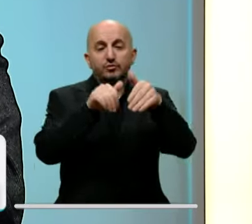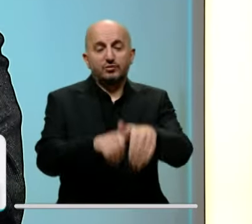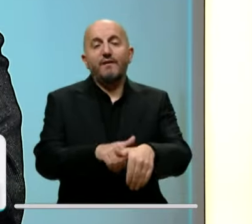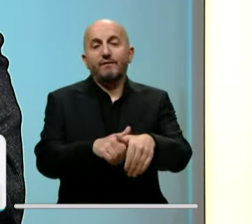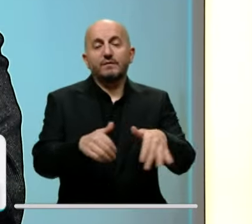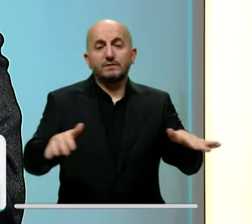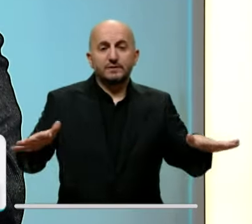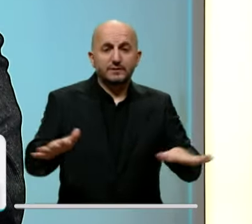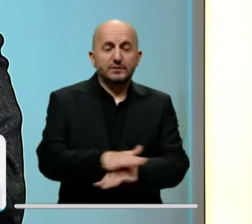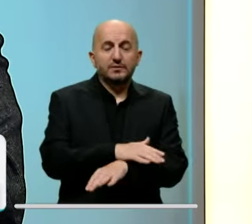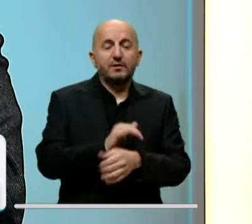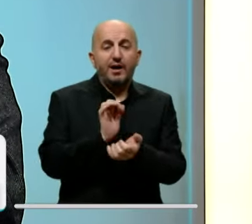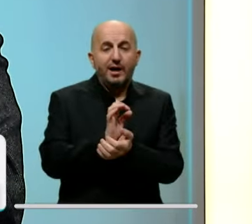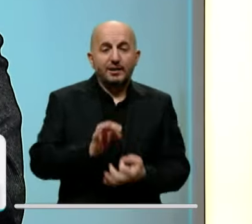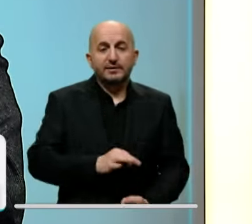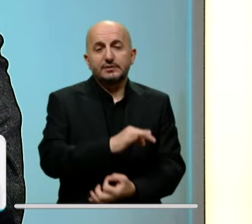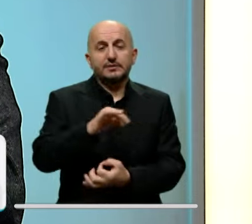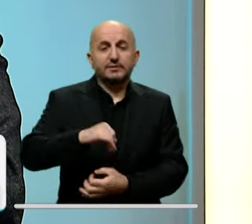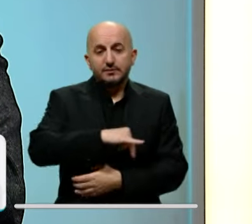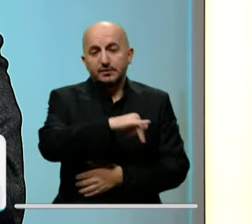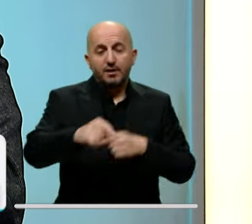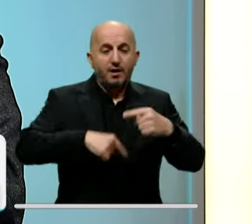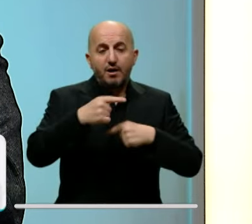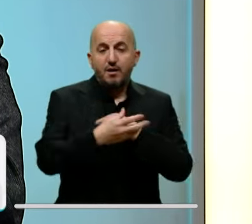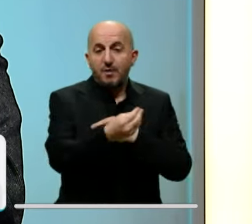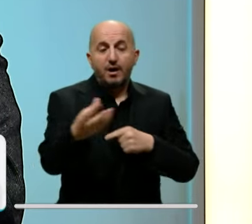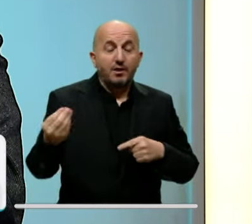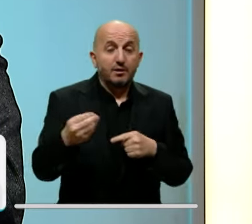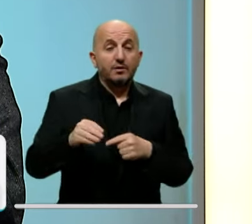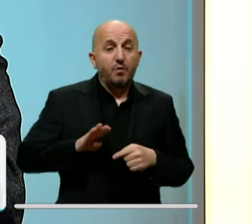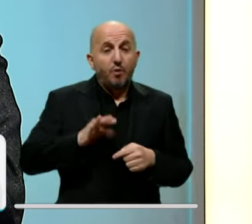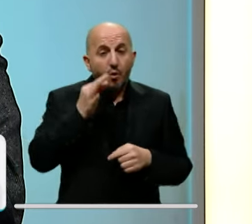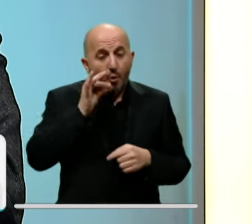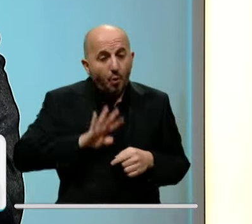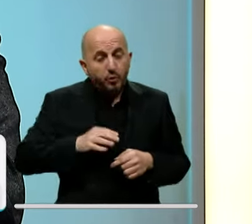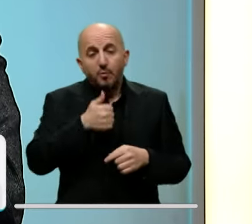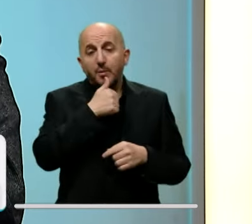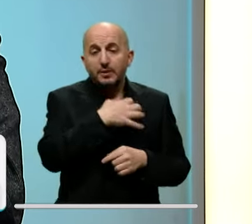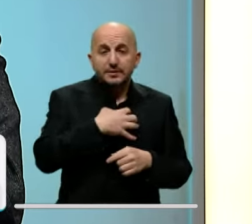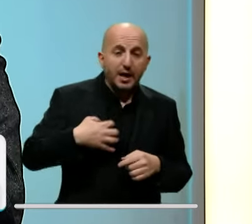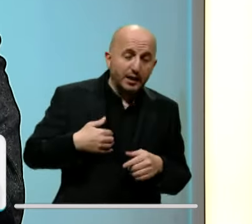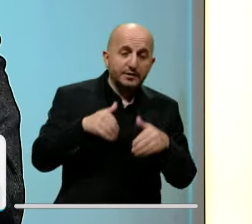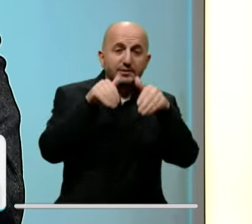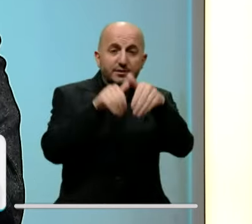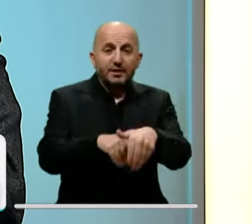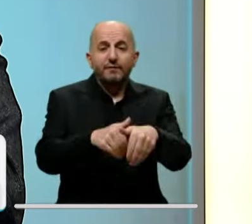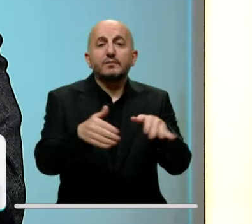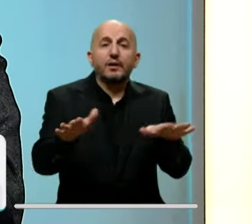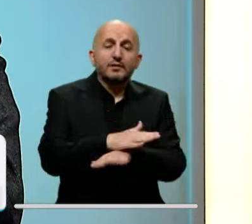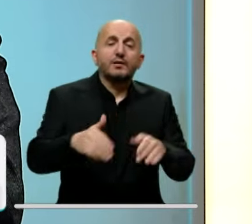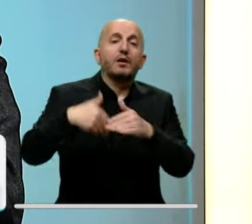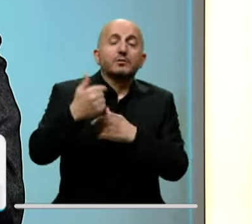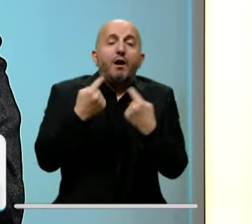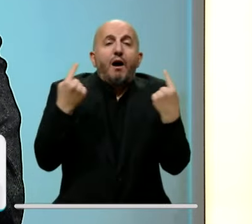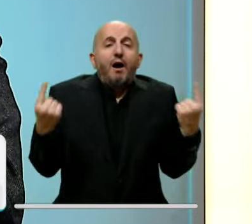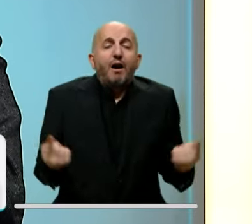eee Varisleri yakın lı akrabaları oğulları babası anası onu defnettikten sonra